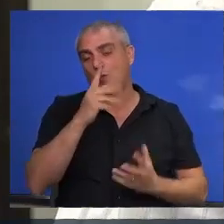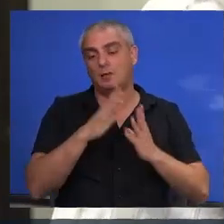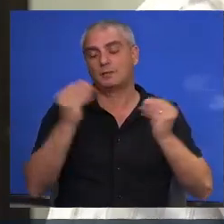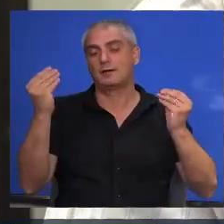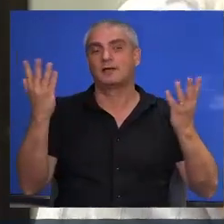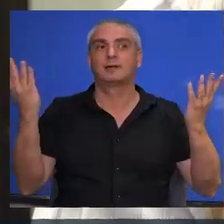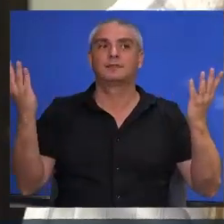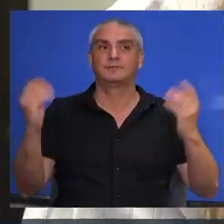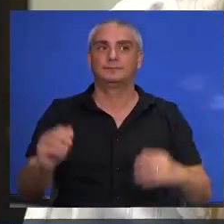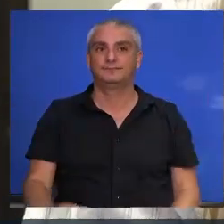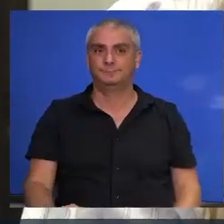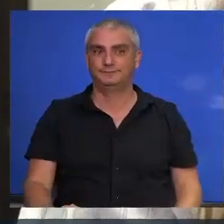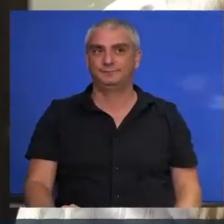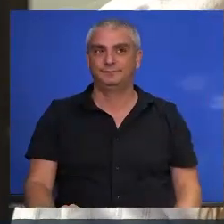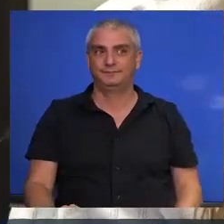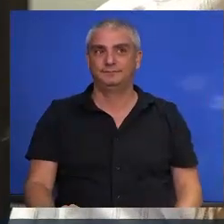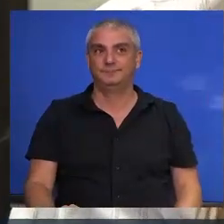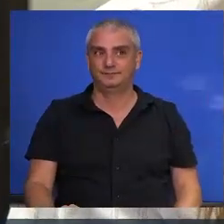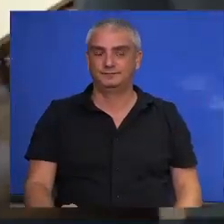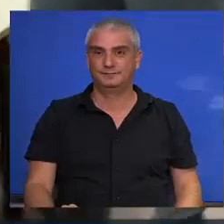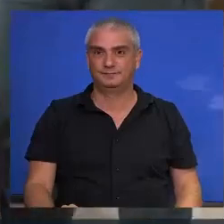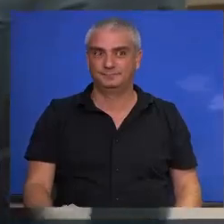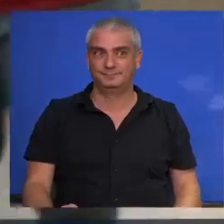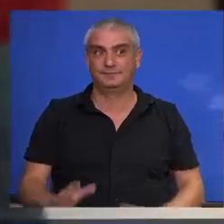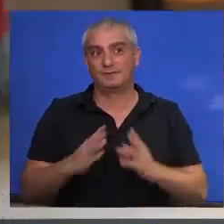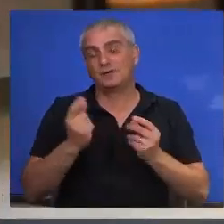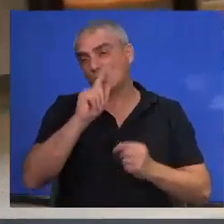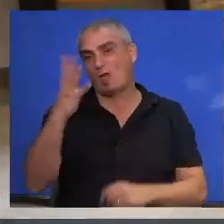כנראה, היא נהדרת. היא נהדרת והיא כנראה חטופה.